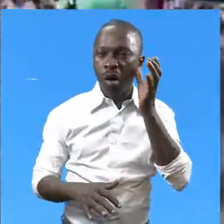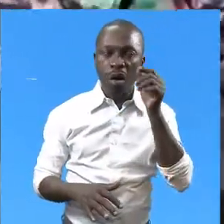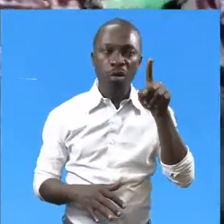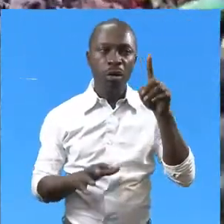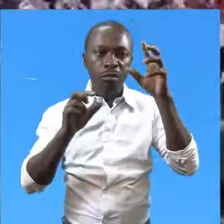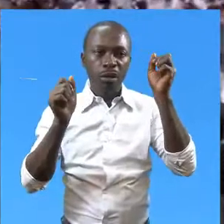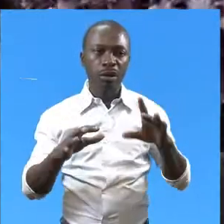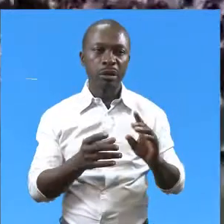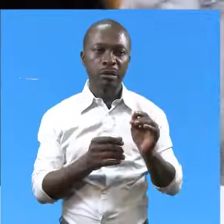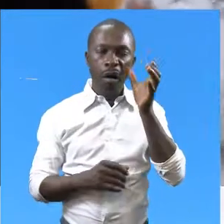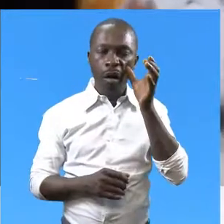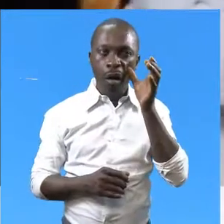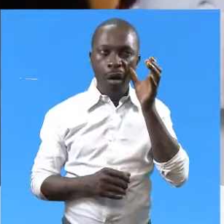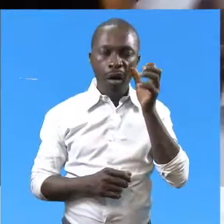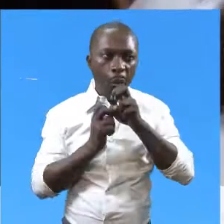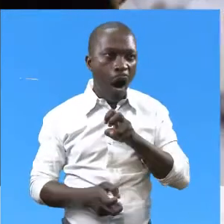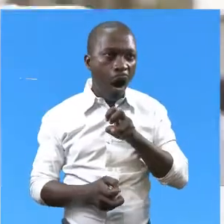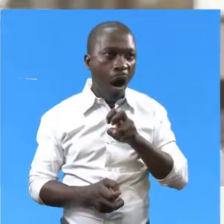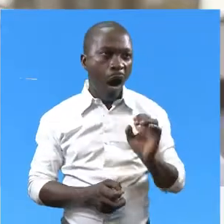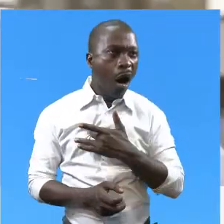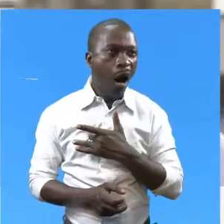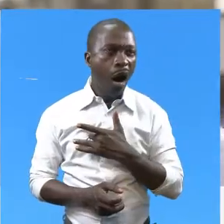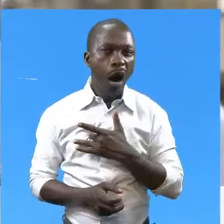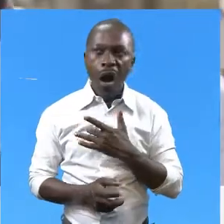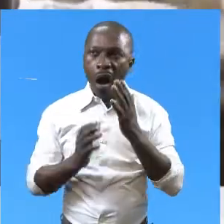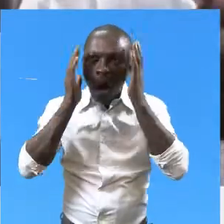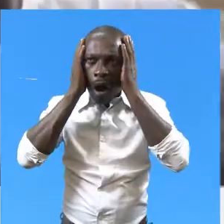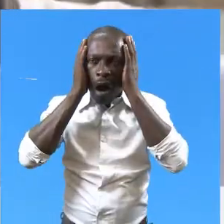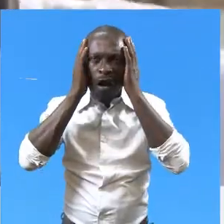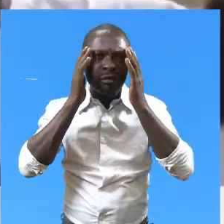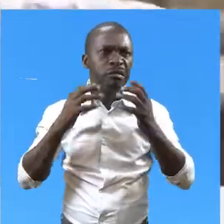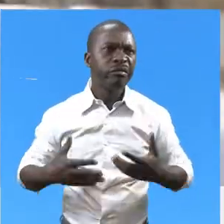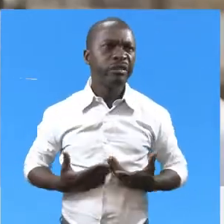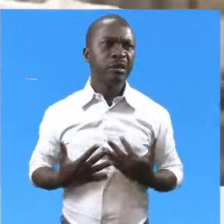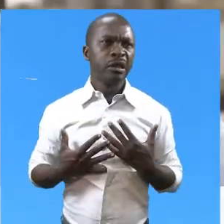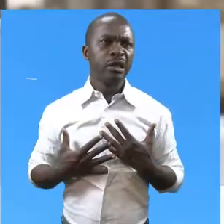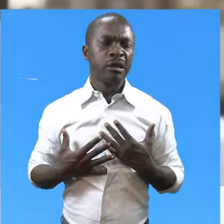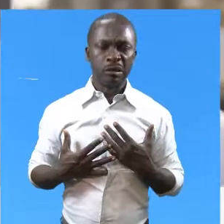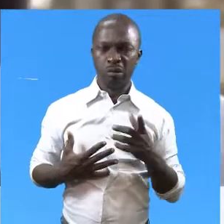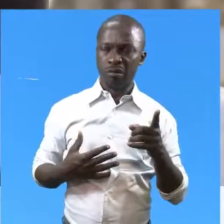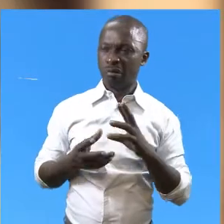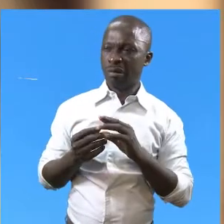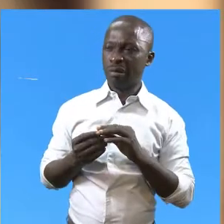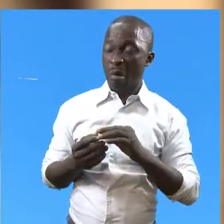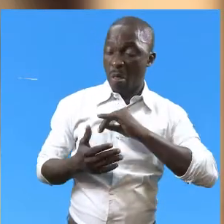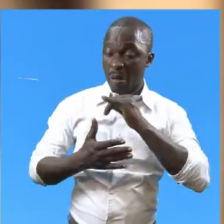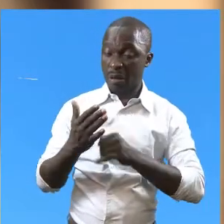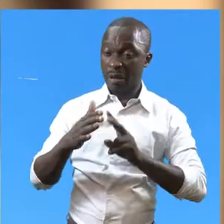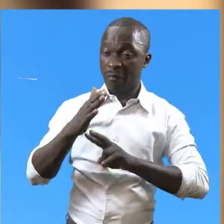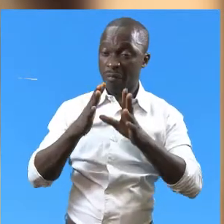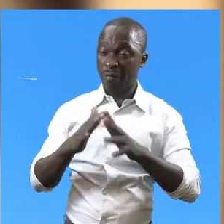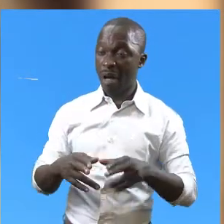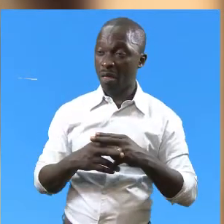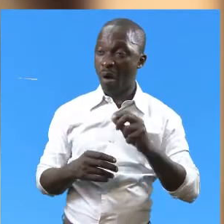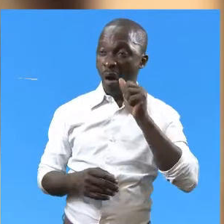propos du président français. Si Emmanuel Macron avait tenté d'apaiser les tensions depuis ses déclarations sur le droit à la caricature en disant